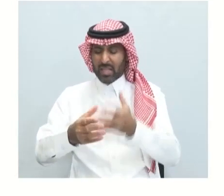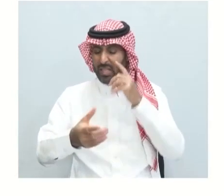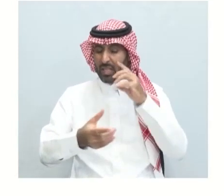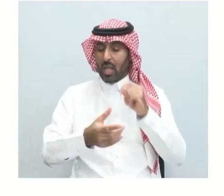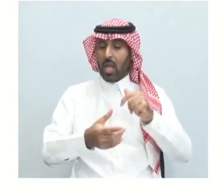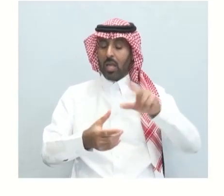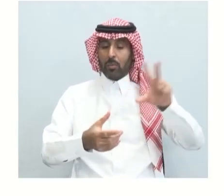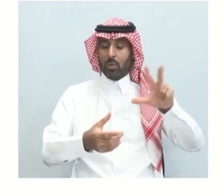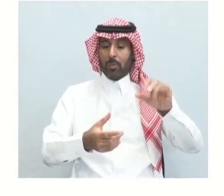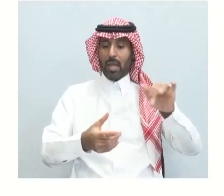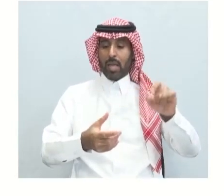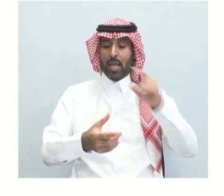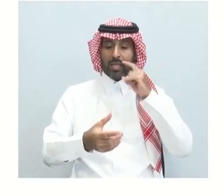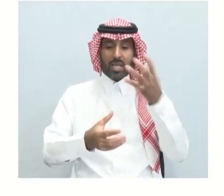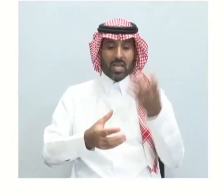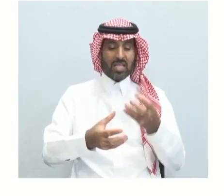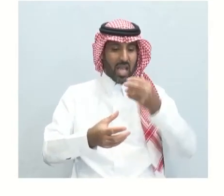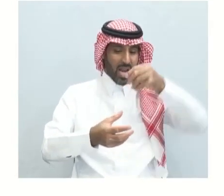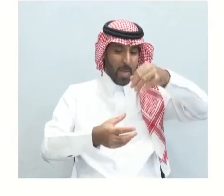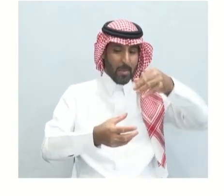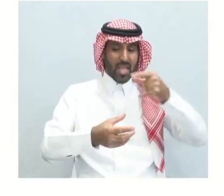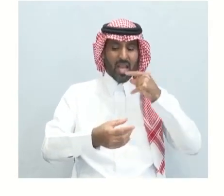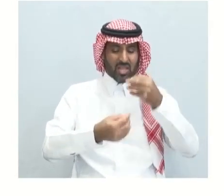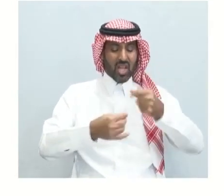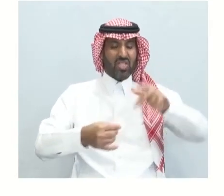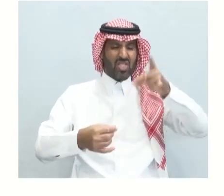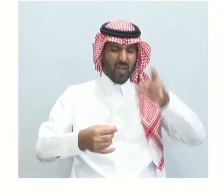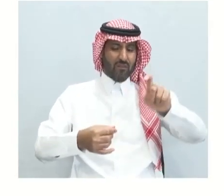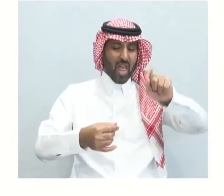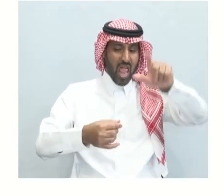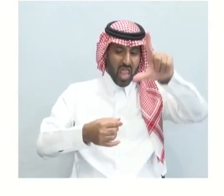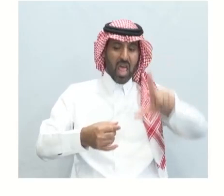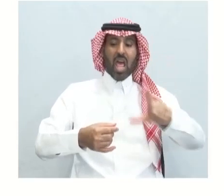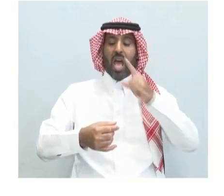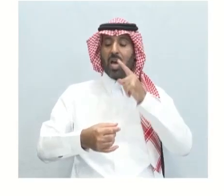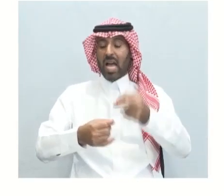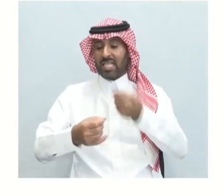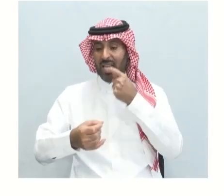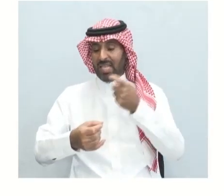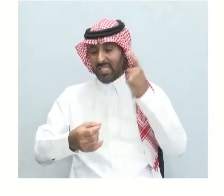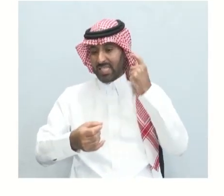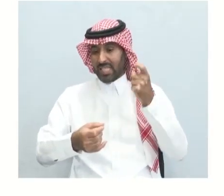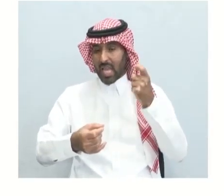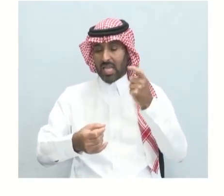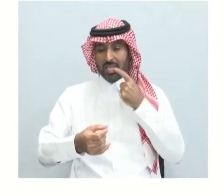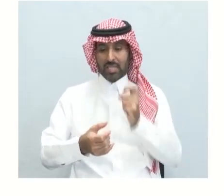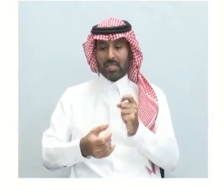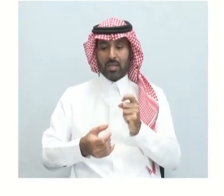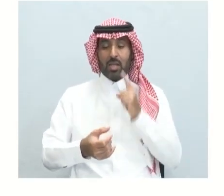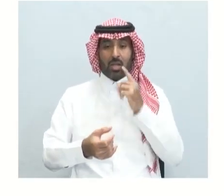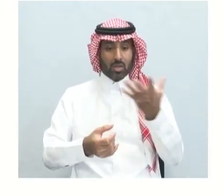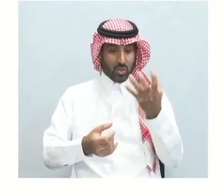ميرات واحجار رمليه وطفل واحجار جيريه اضافه الى ذلك